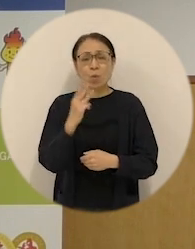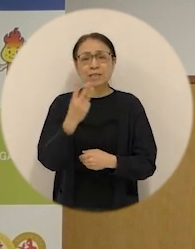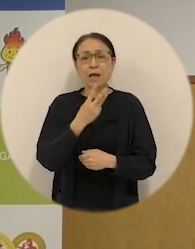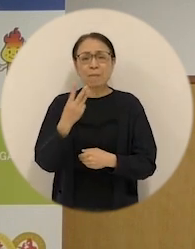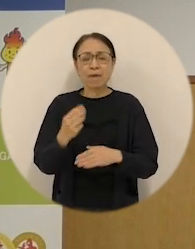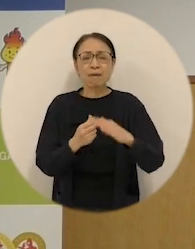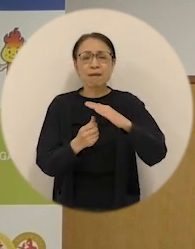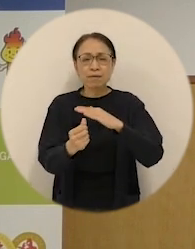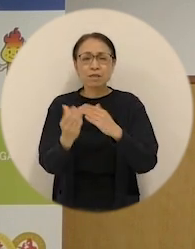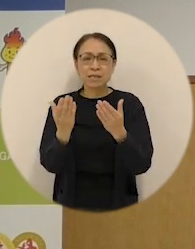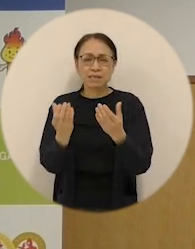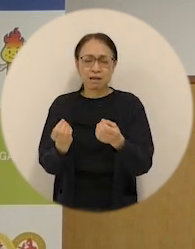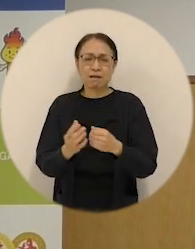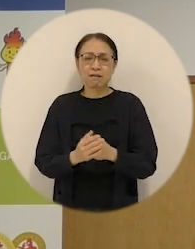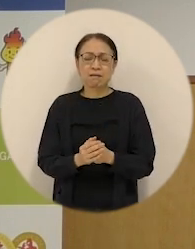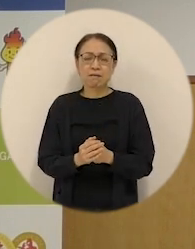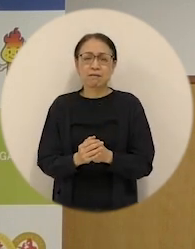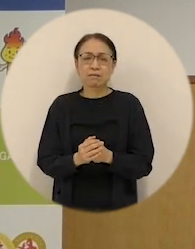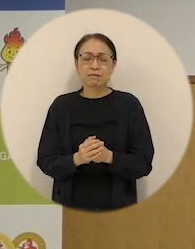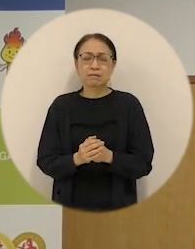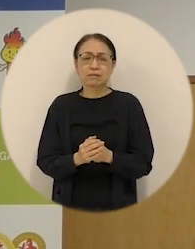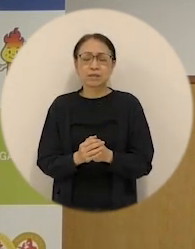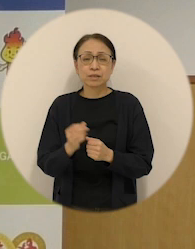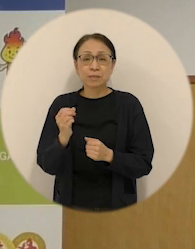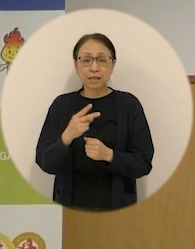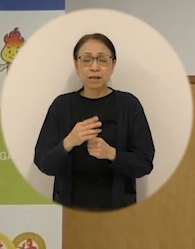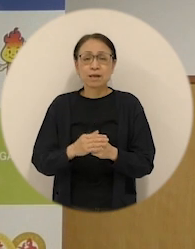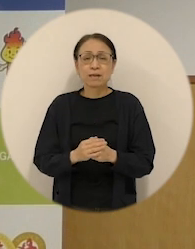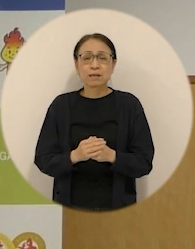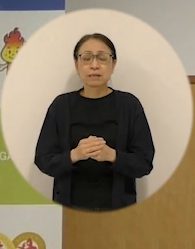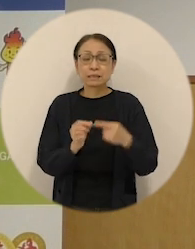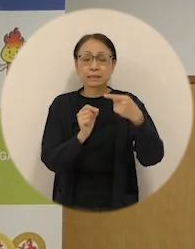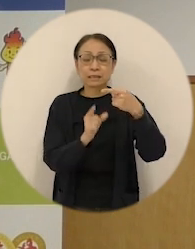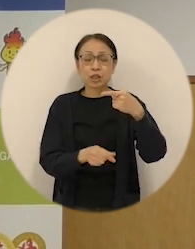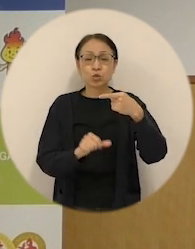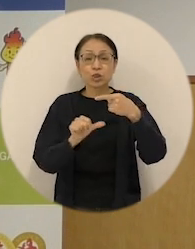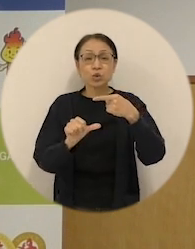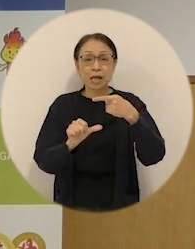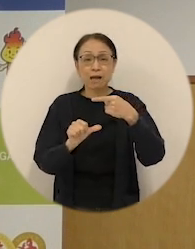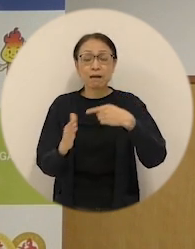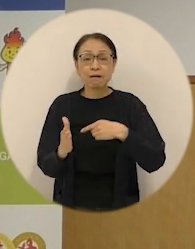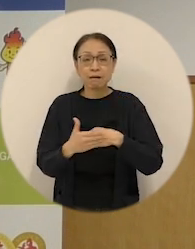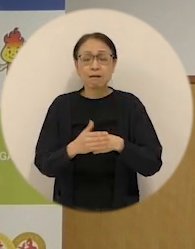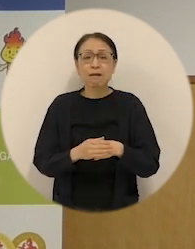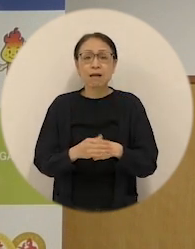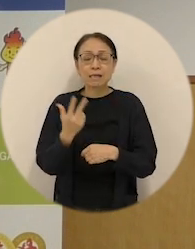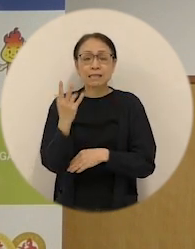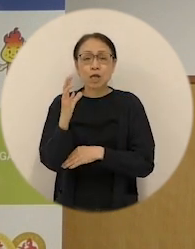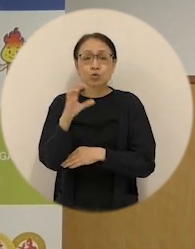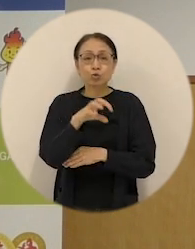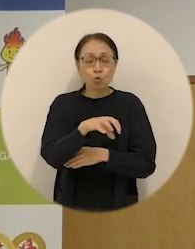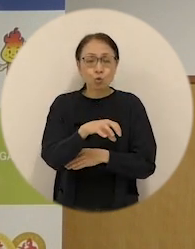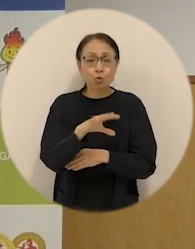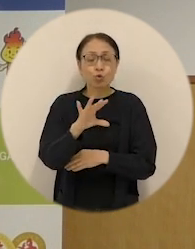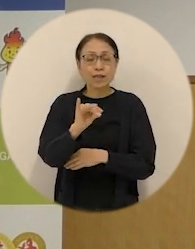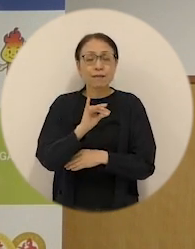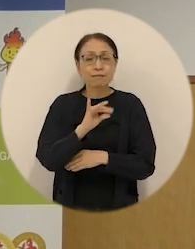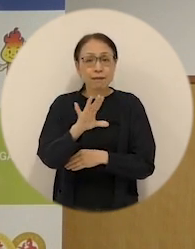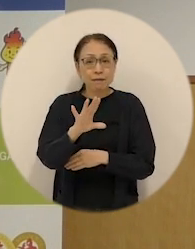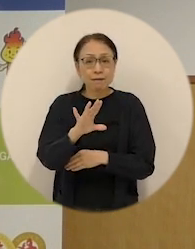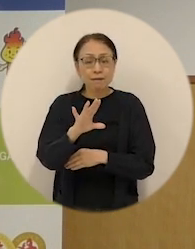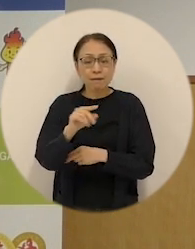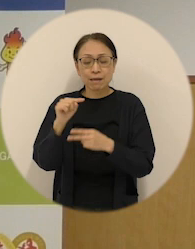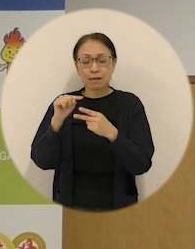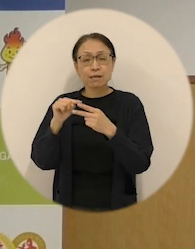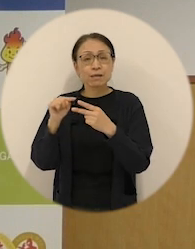したところであります。なお先月5日から市役所及び徹底長沼岩瀬の